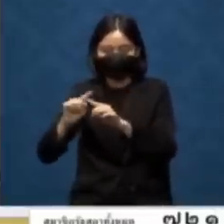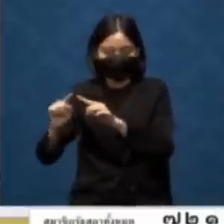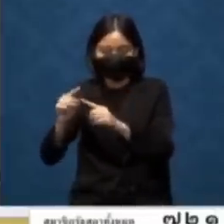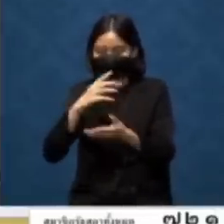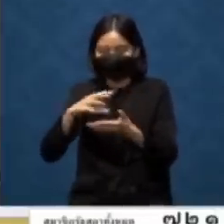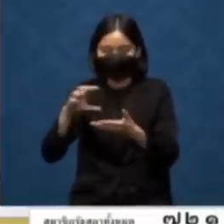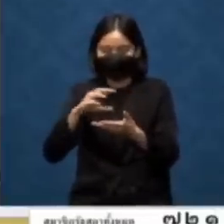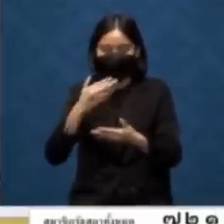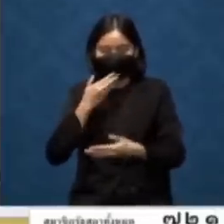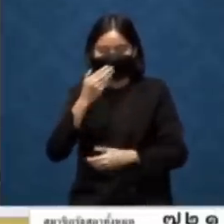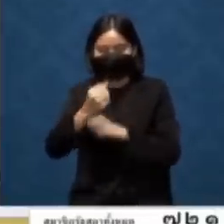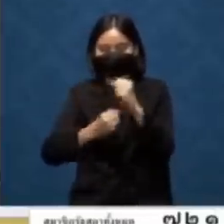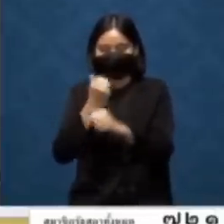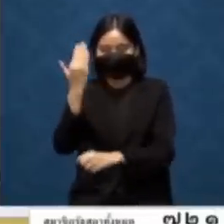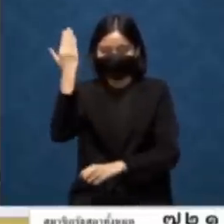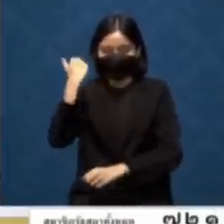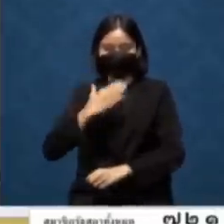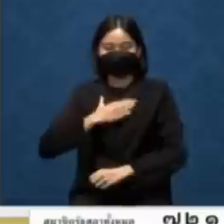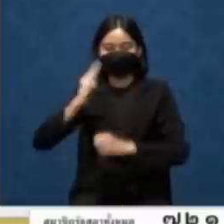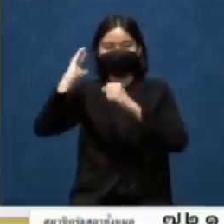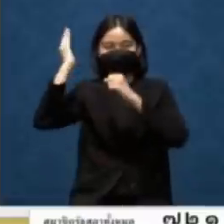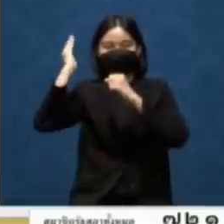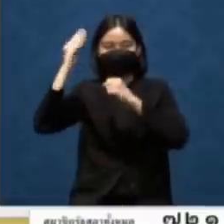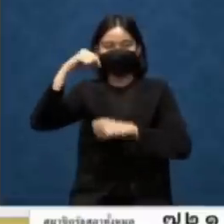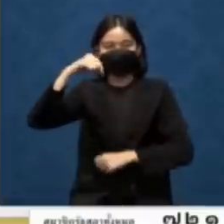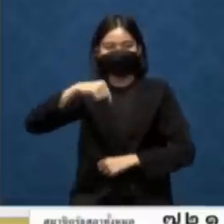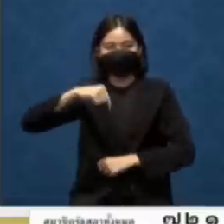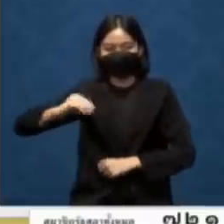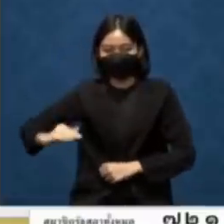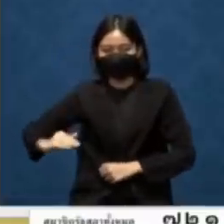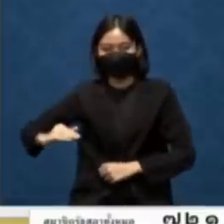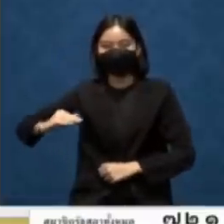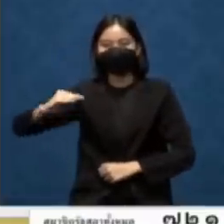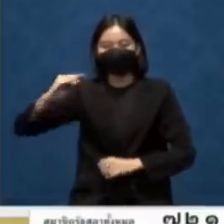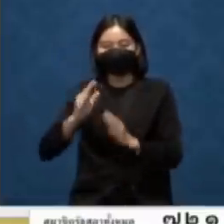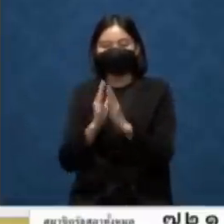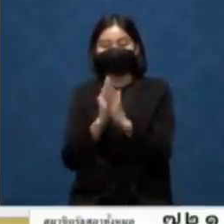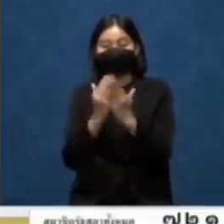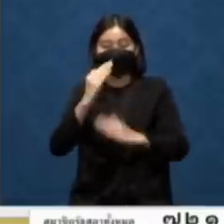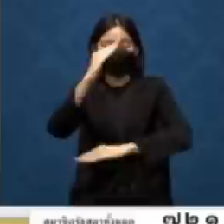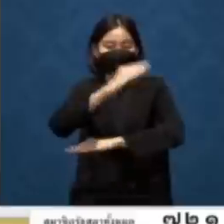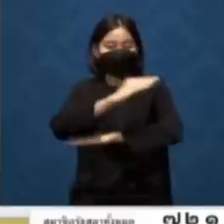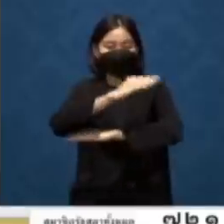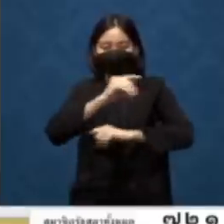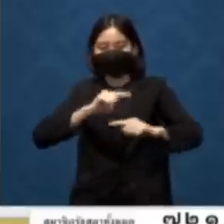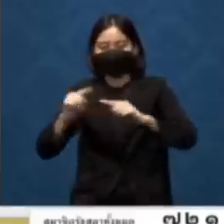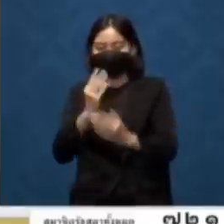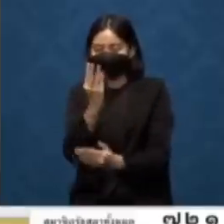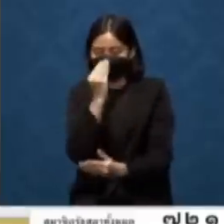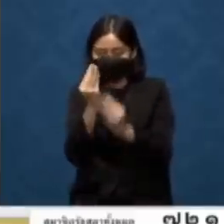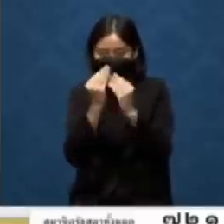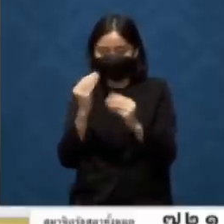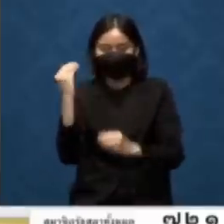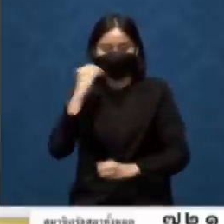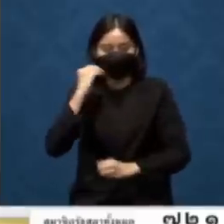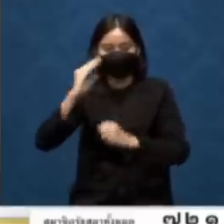ครัแล้วก็ครั้งปีที่แรกผมกมาพูที่นี่ก็คือตงแต่เด็มา grounds คอลำท่านในสือพossaแล้เวลาฟงพี่